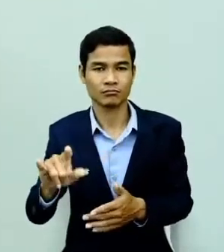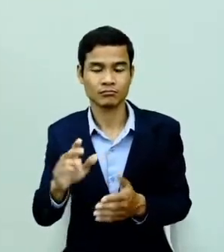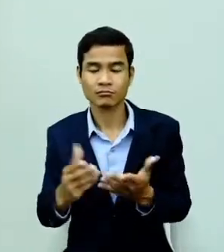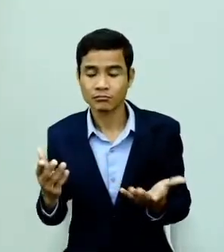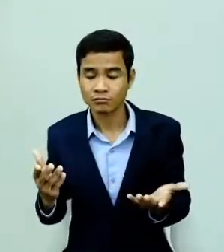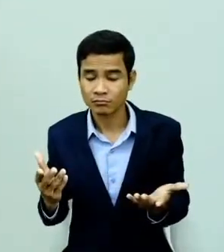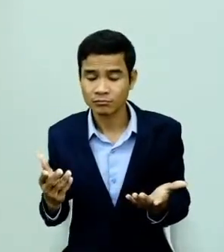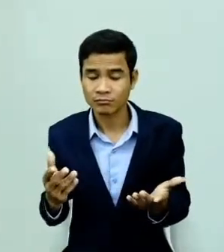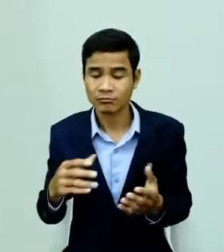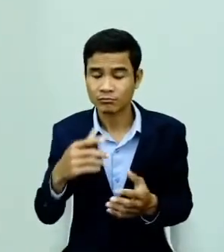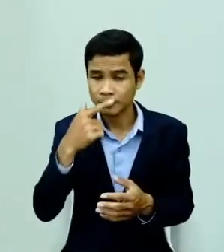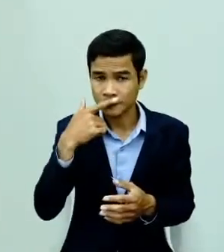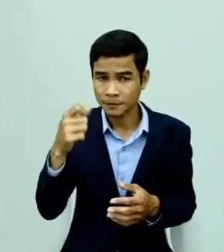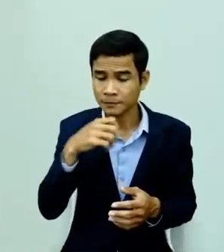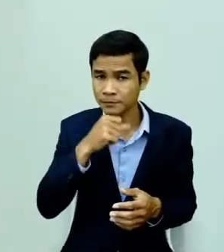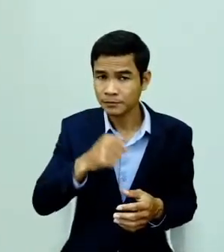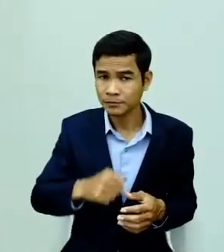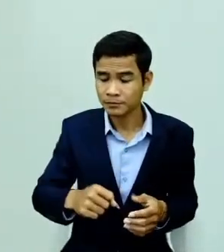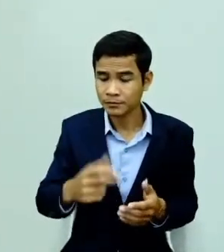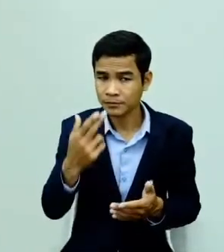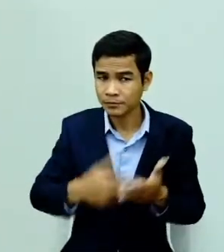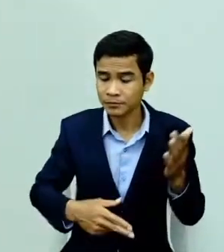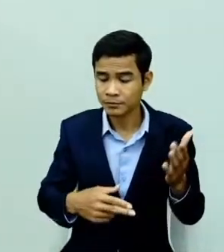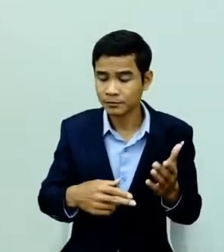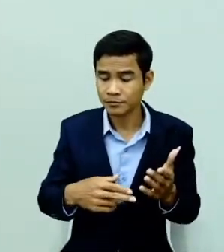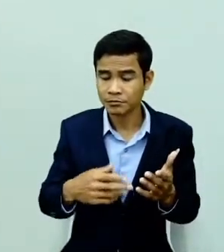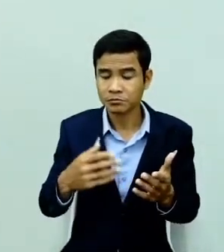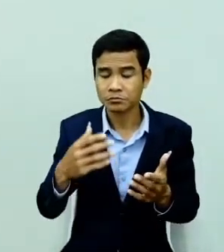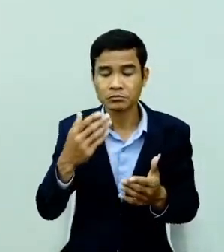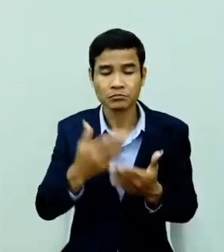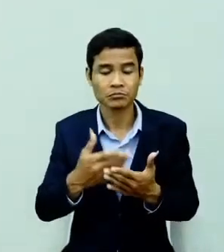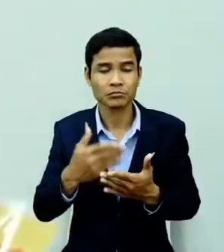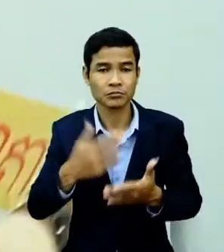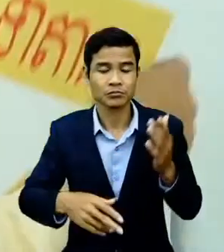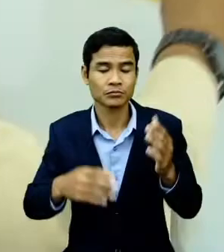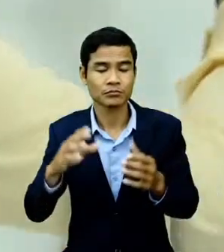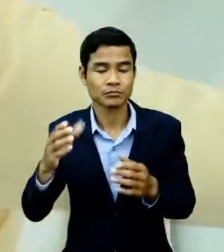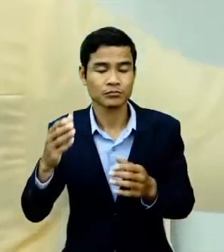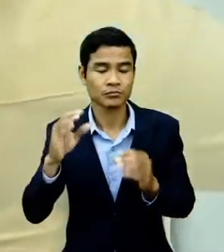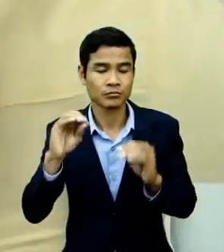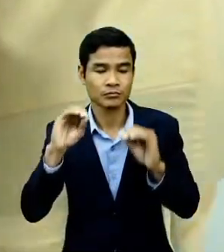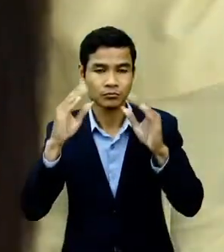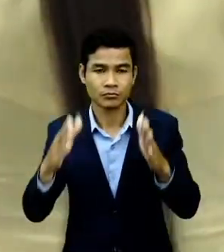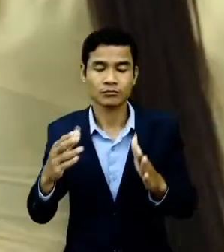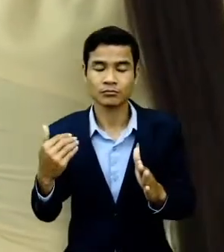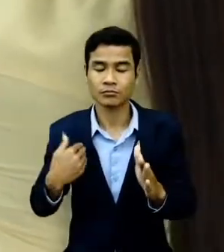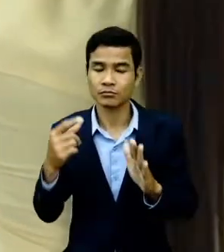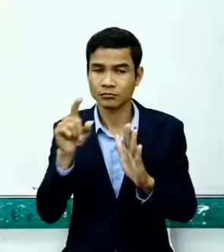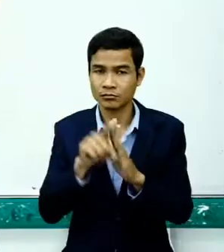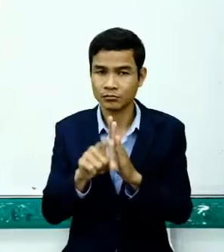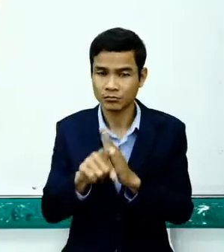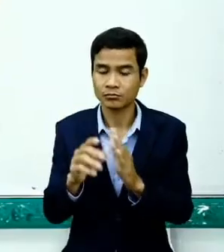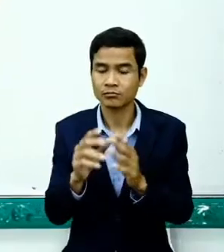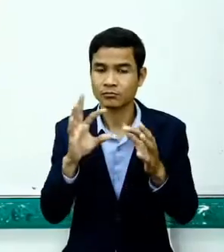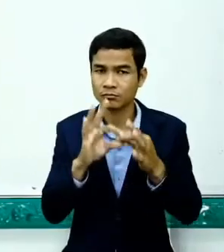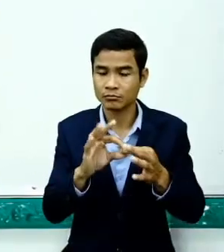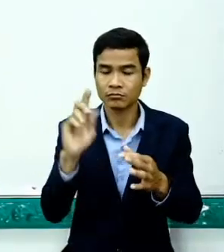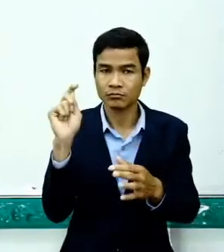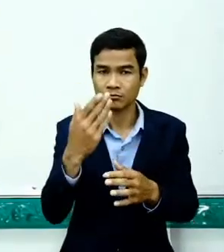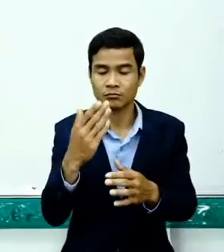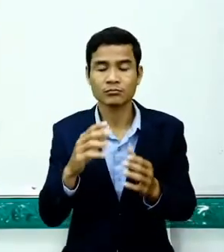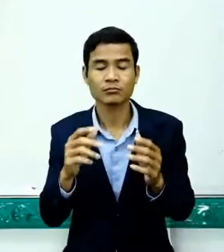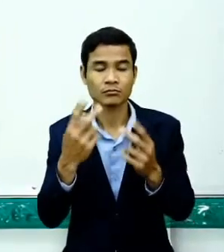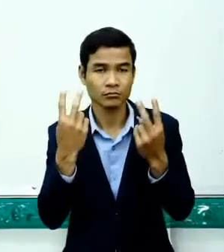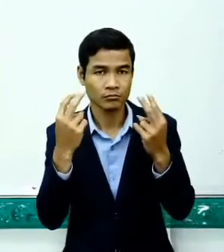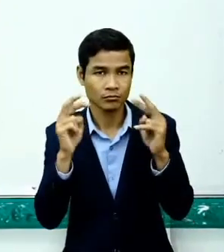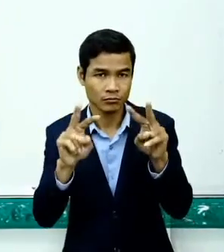ង់ដឹងថាតាឈ្មោះតាអីកូនណាបាទចង់ដឹងអ្នកគ្រូមានចំណងជើង ចាដែលតាក់ទងជាមួយនឹងរូបភាពកូនកូនបានមក